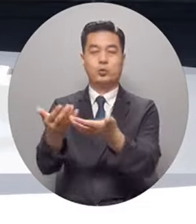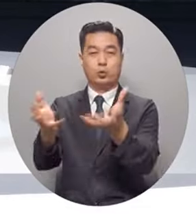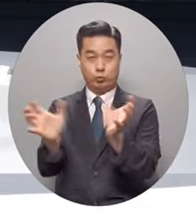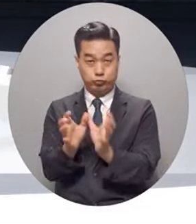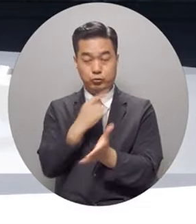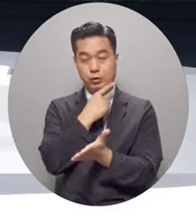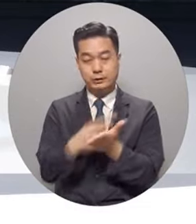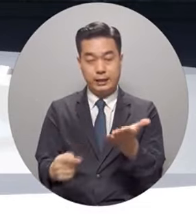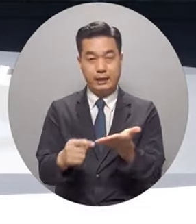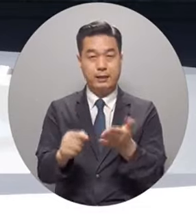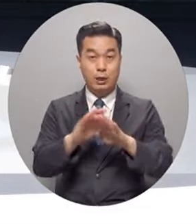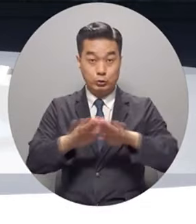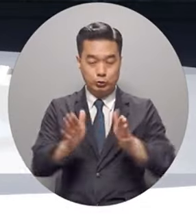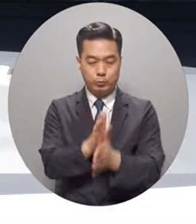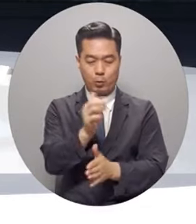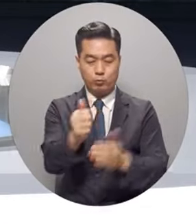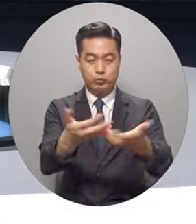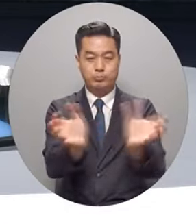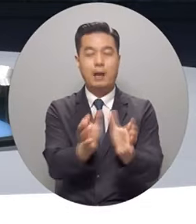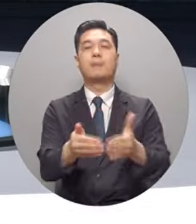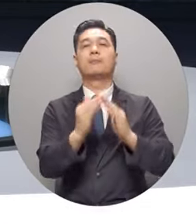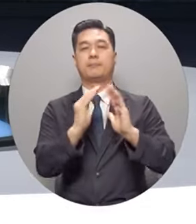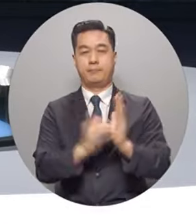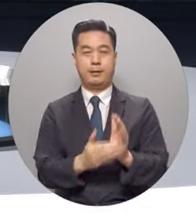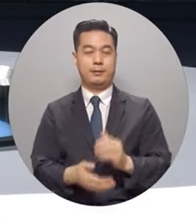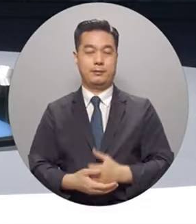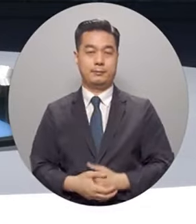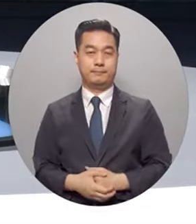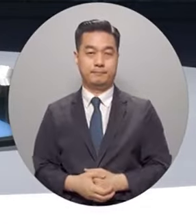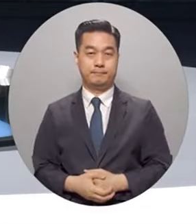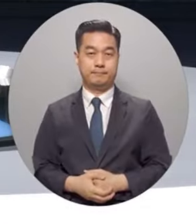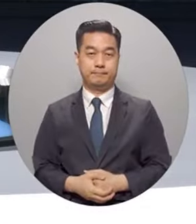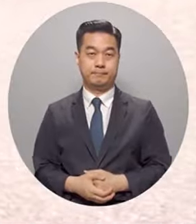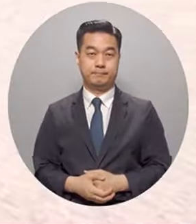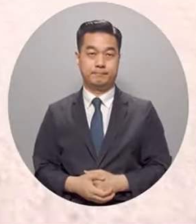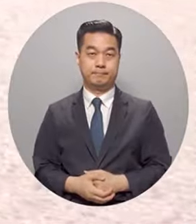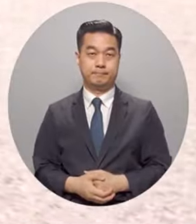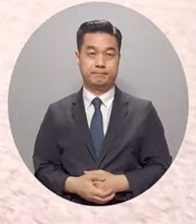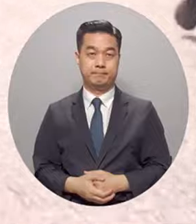꾸려 현장 조사에 나섰습니다. 김세영 기자입니다.